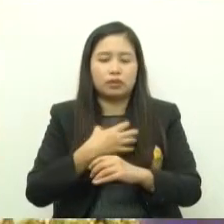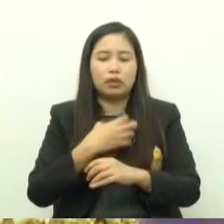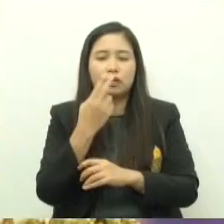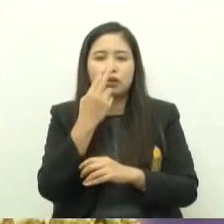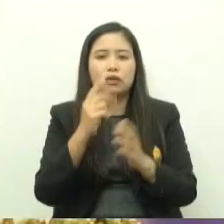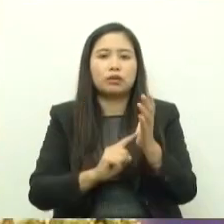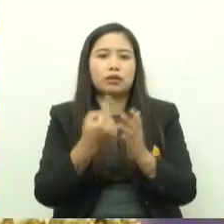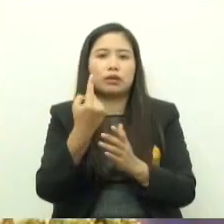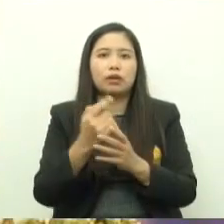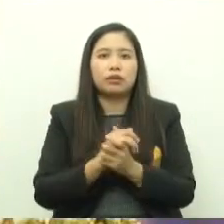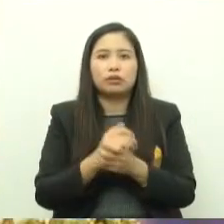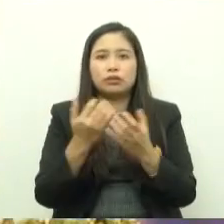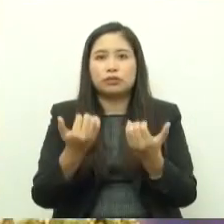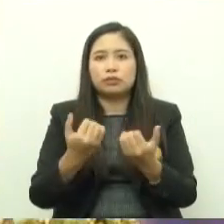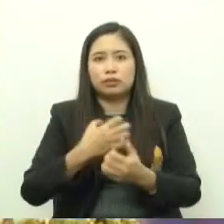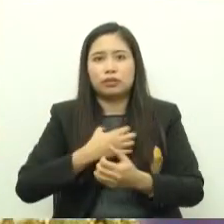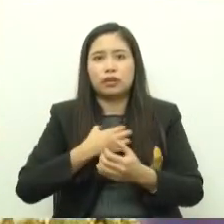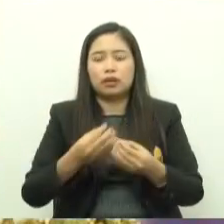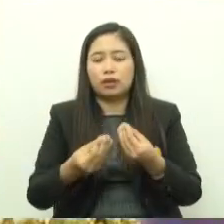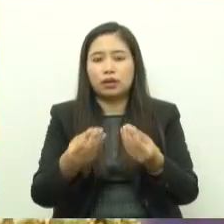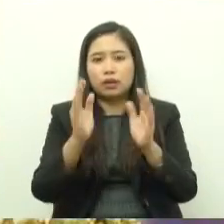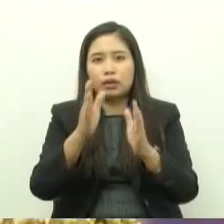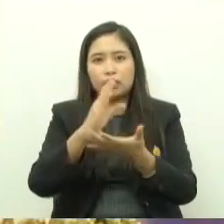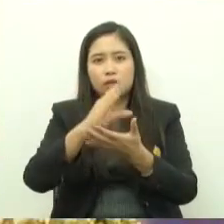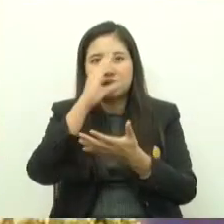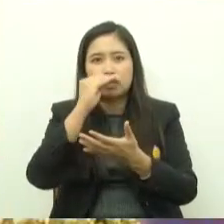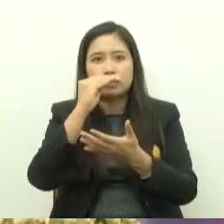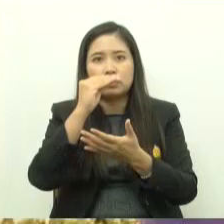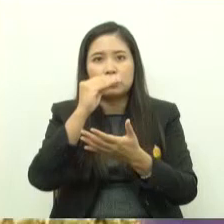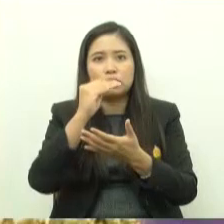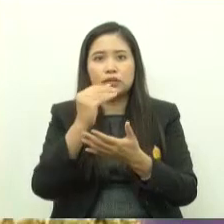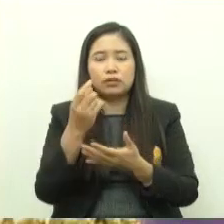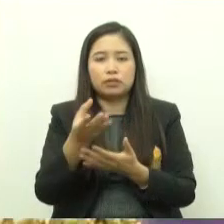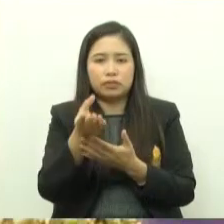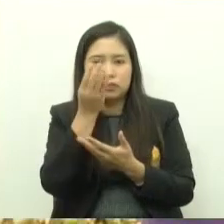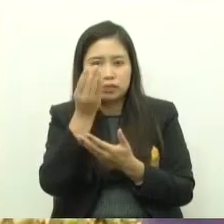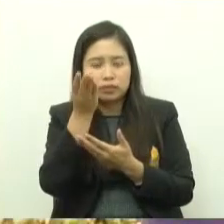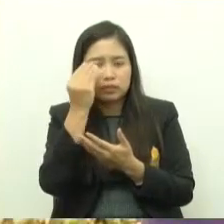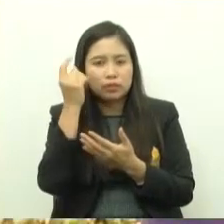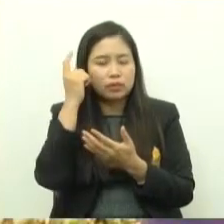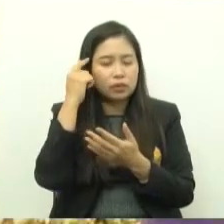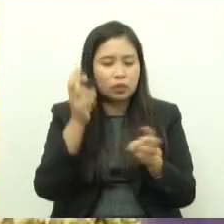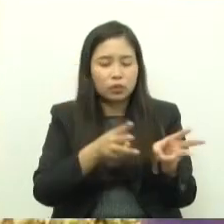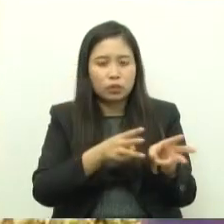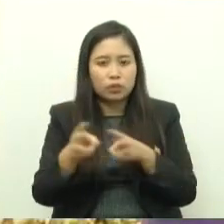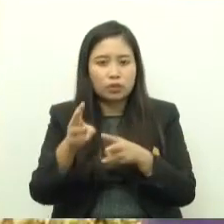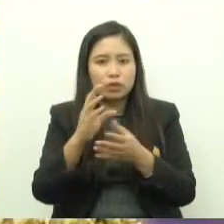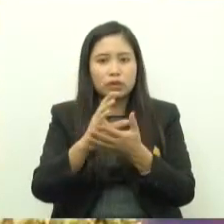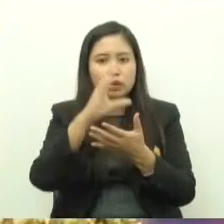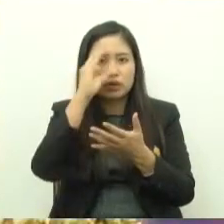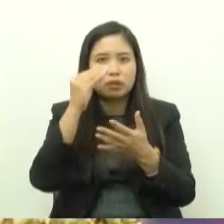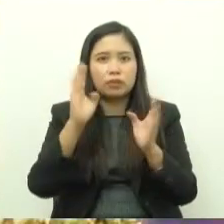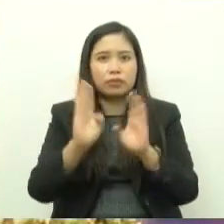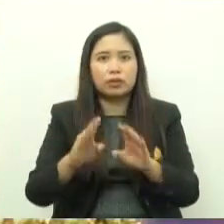2เราต้องการให้โรงเรียนเนี่ยเป็นแหล่งเรียนรู้ที่จะต้องให้การศึกษาเป็นเครื่องมือในการให้